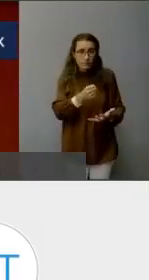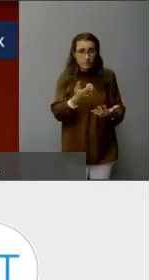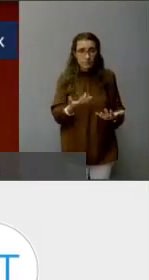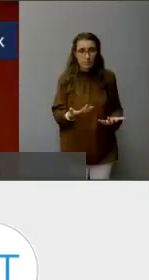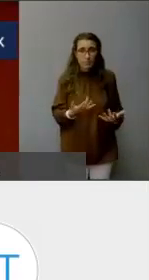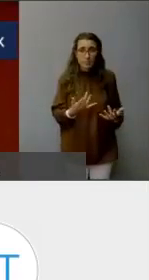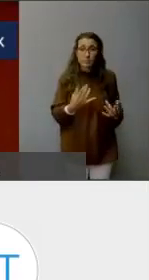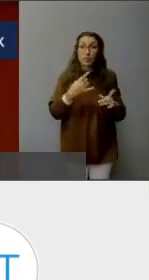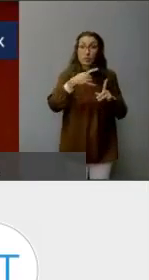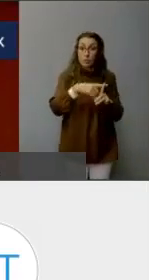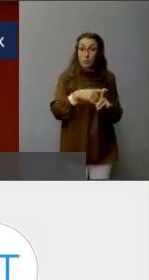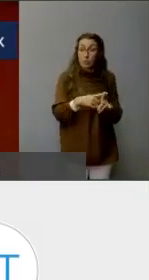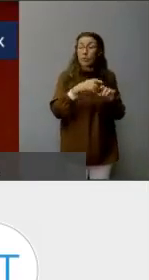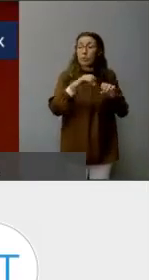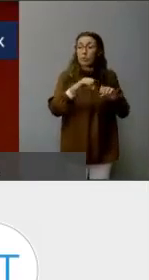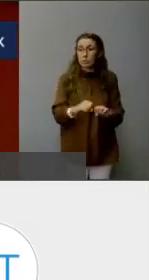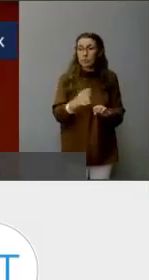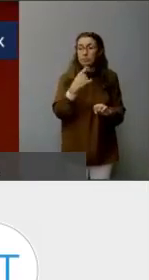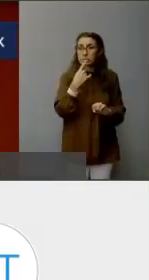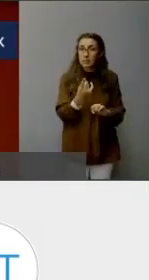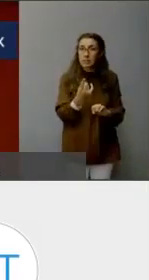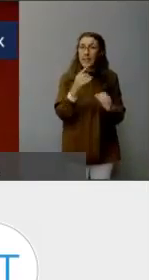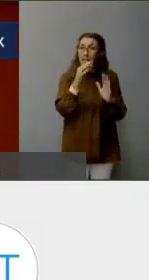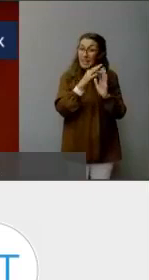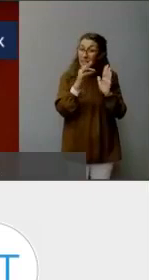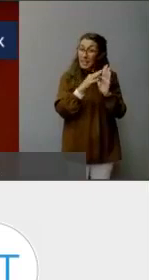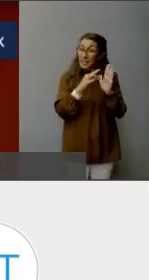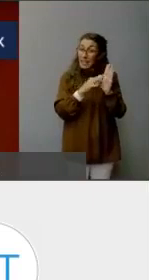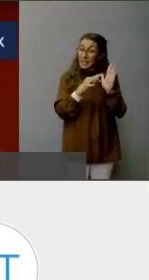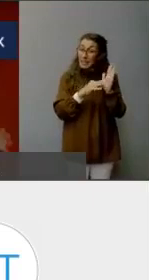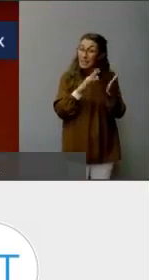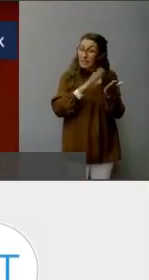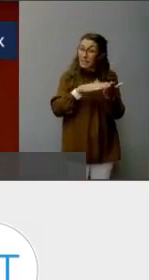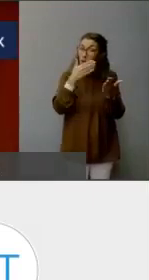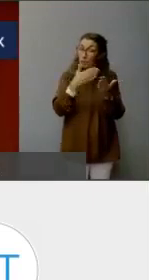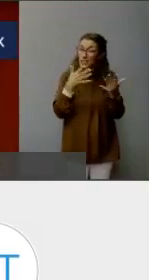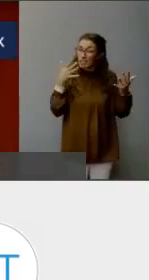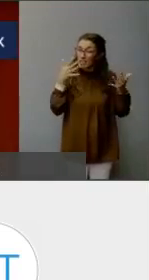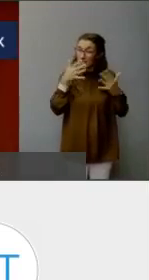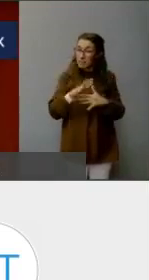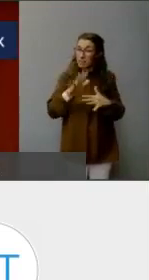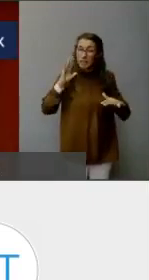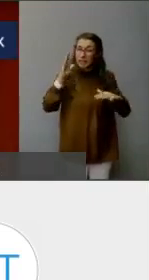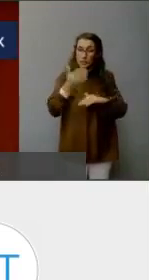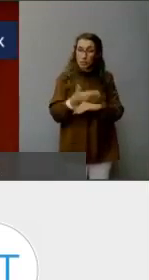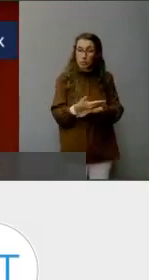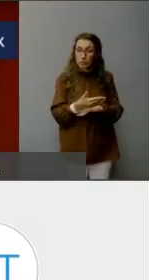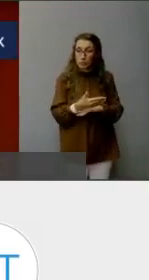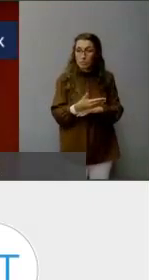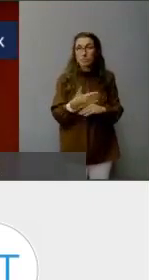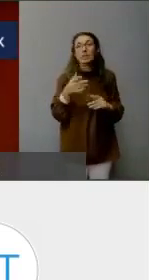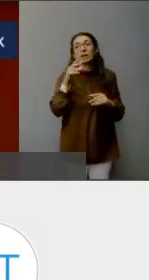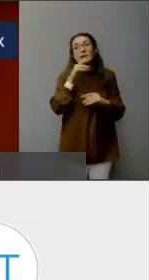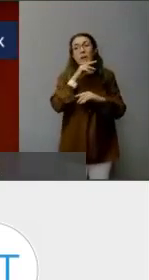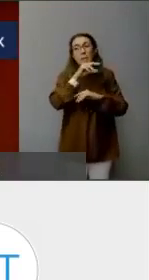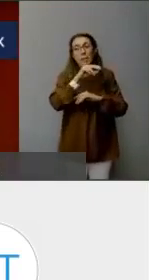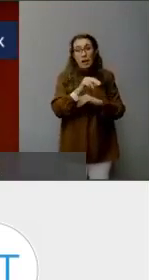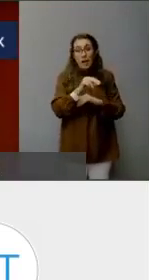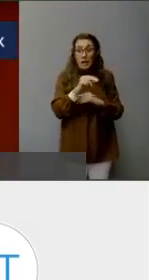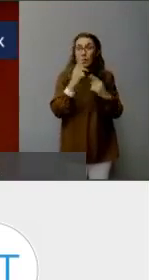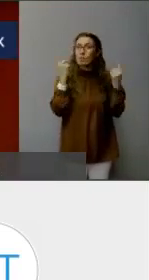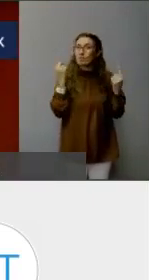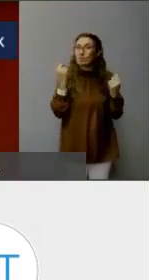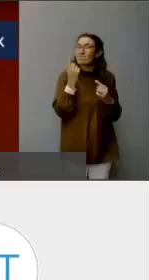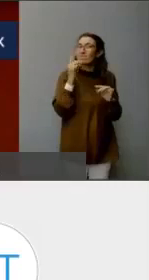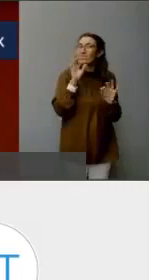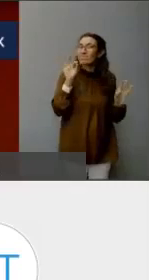effettivamente sono stati adottati tutti i criteri valutativi di trasparenza e ci pare di comprendere che qualche sospetto ci